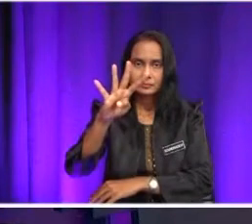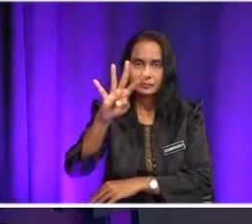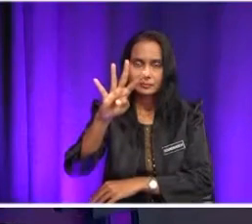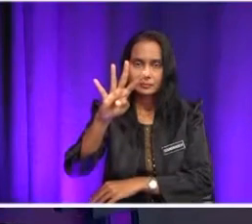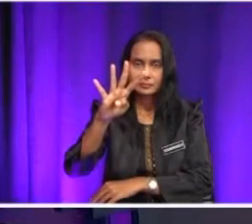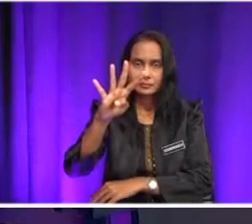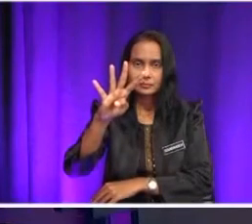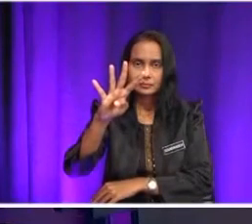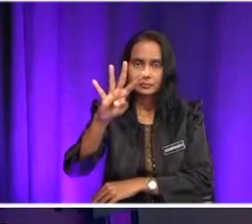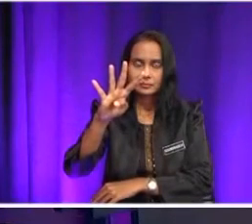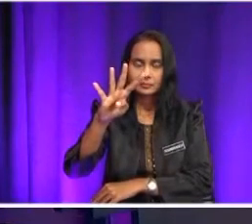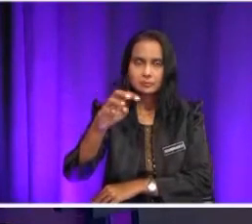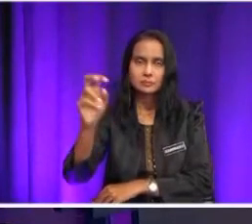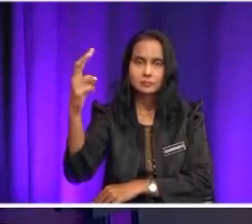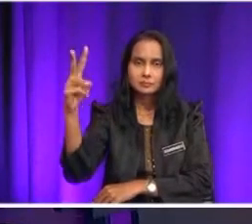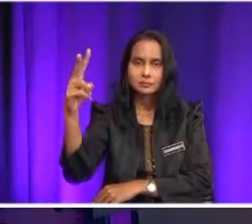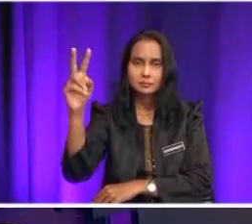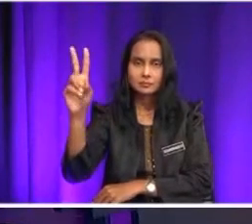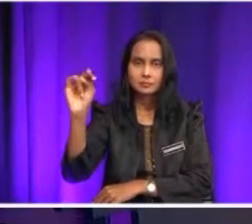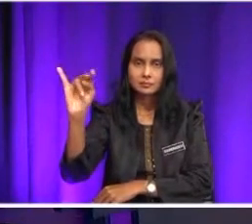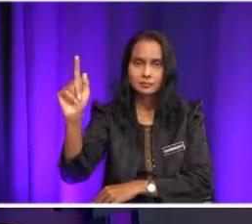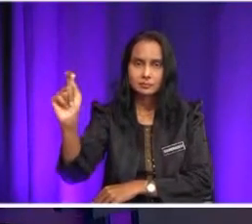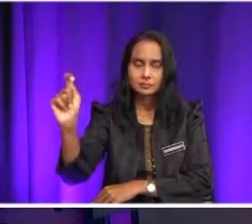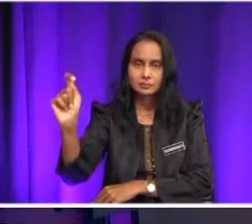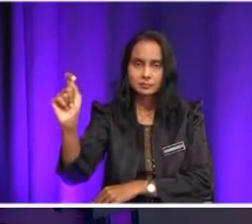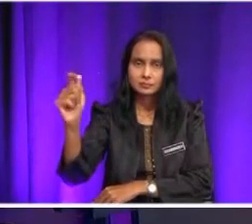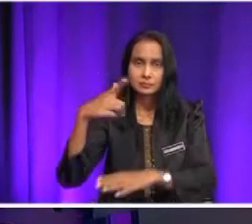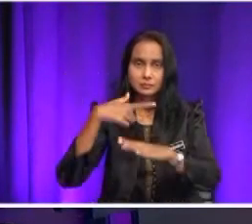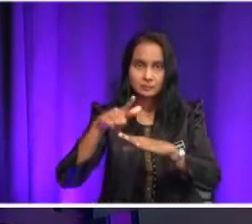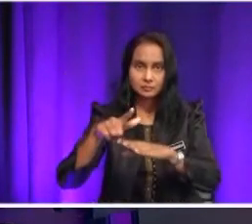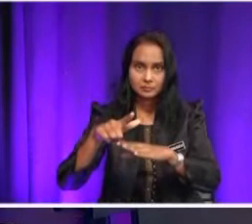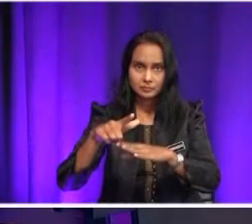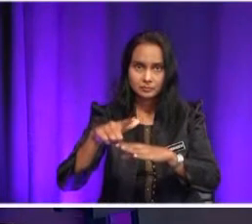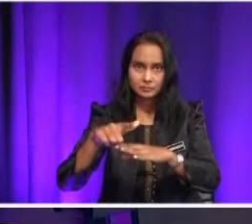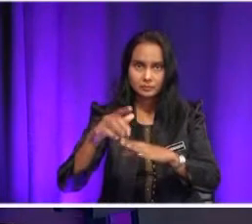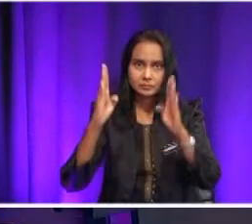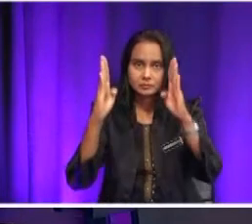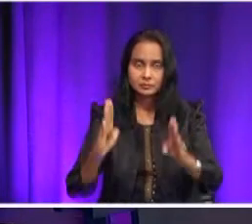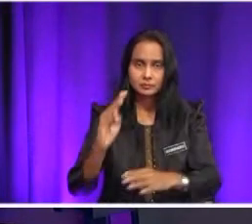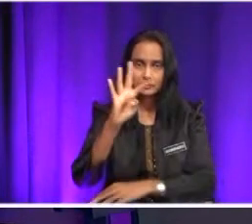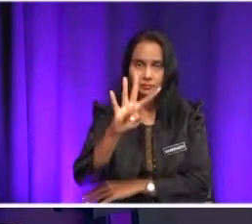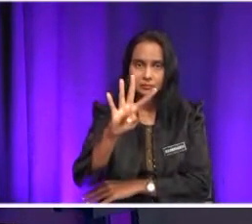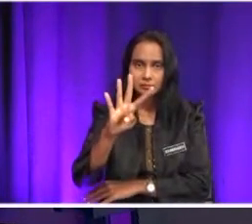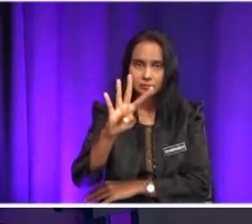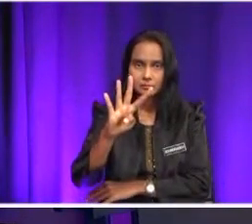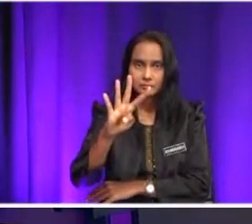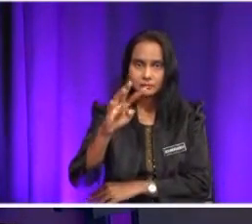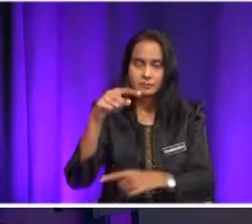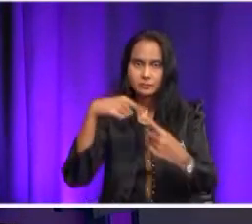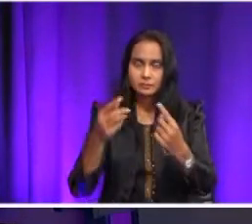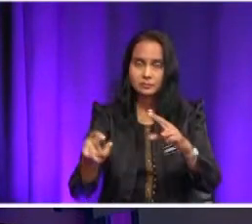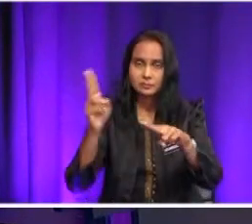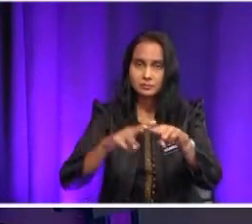12 unit Oke kemudian selepas buruh yang keempat apabila ditambah